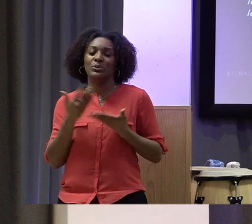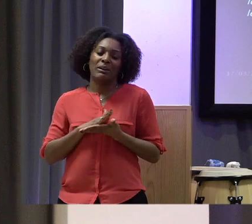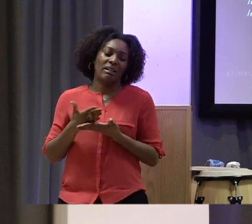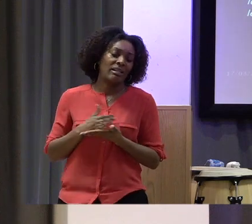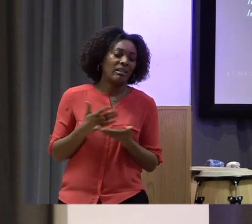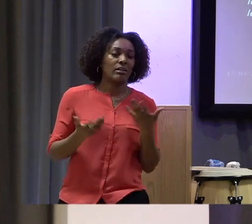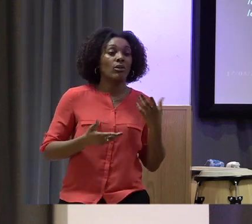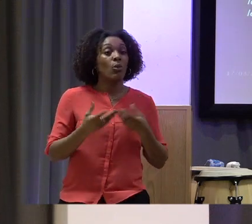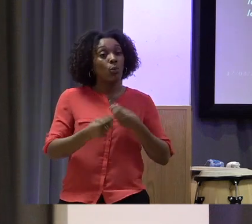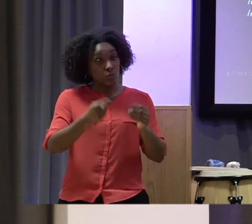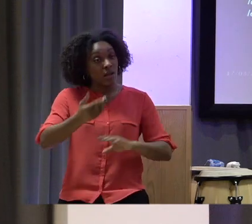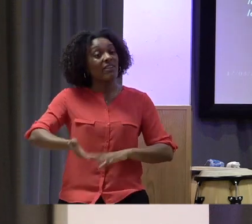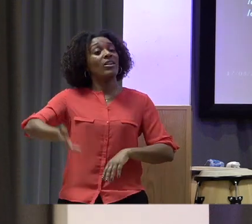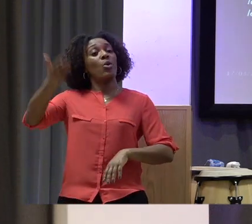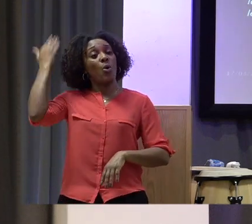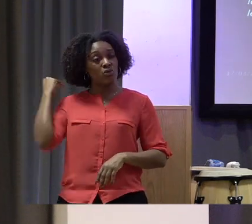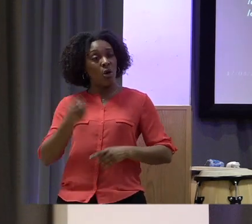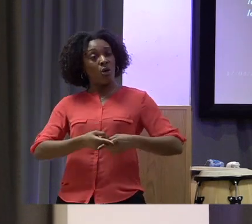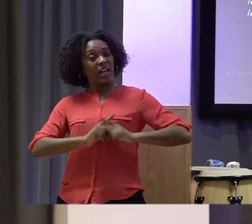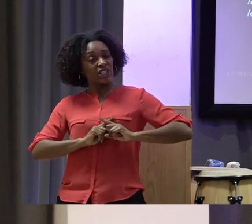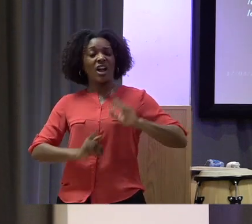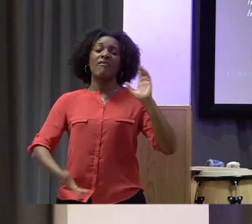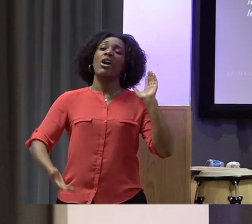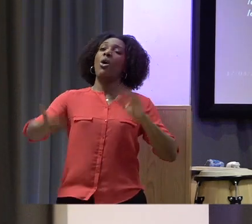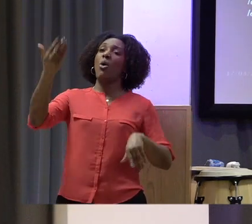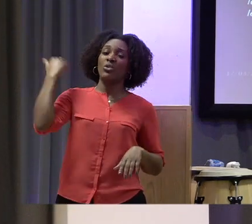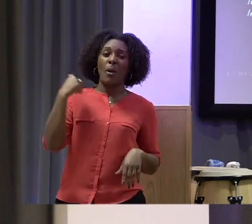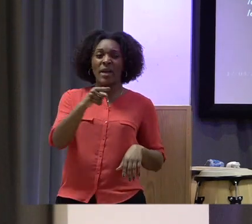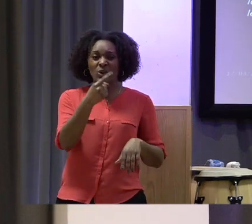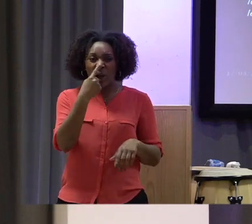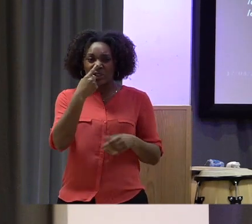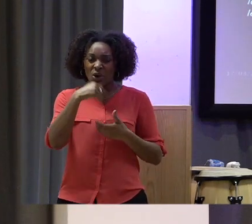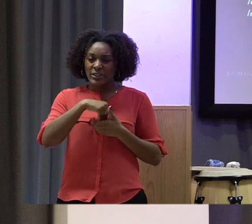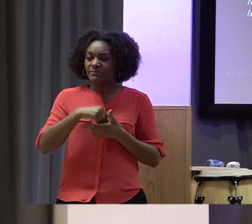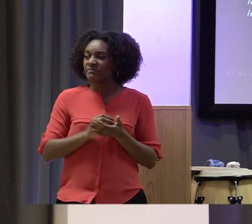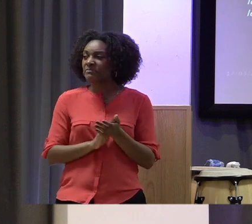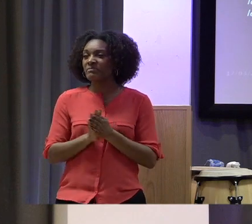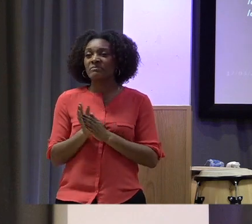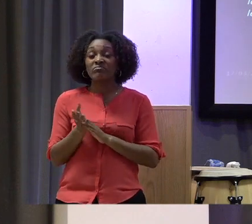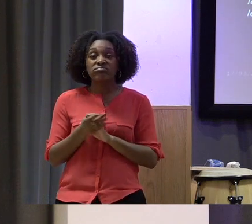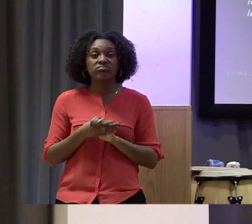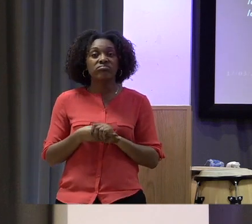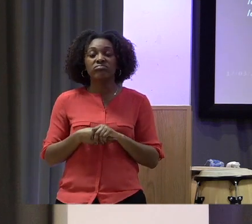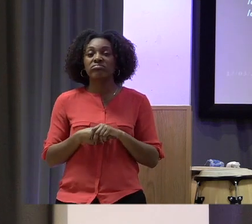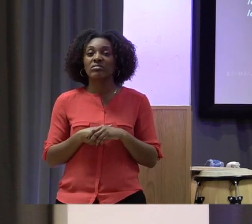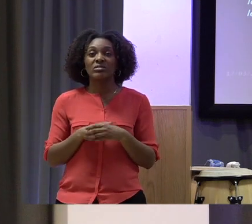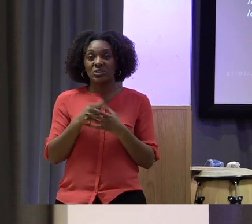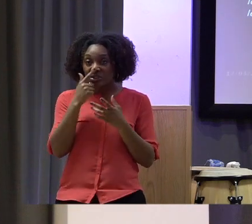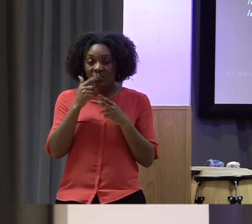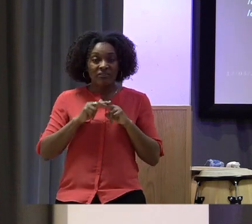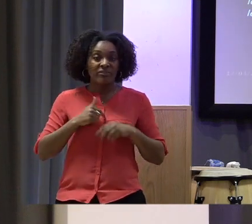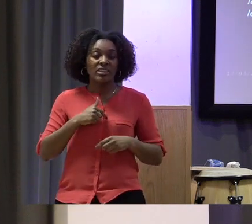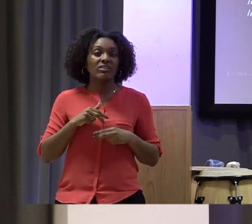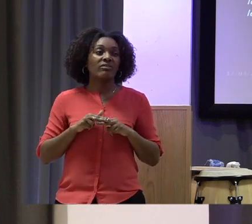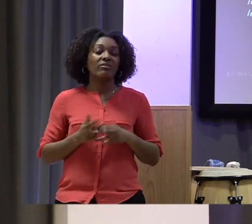Ou bien ça fait longtemps que vous êtes dans la foi, mais ces derniers temps, vous avez l'impression de connaître un passage à vide. Je ne sais